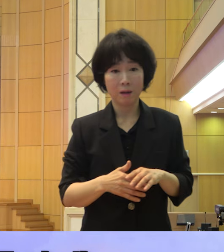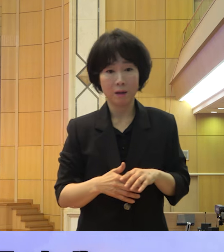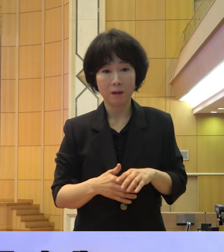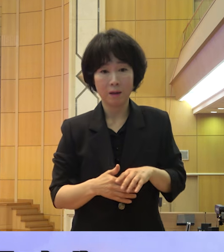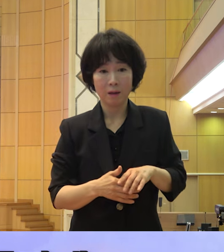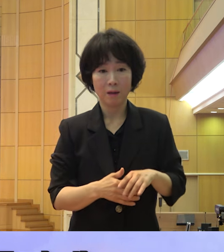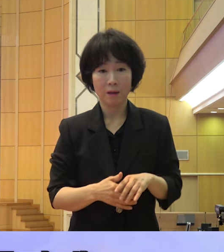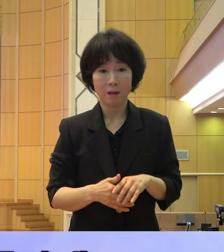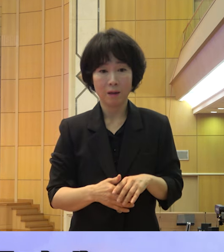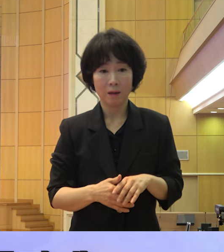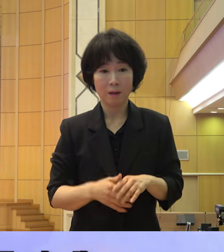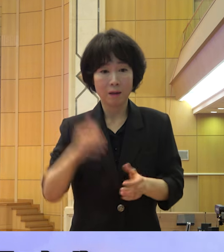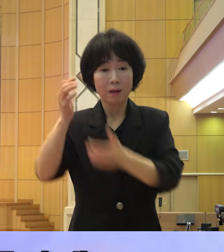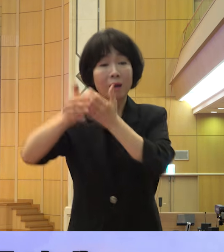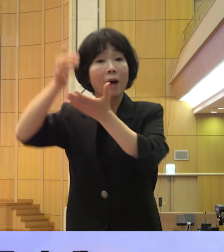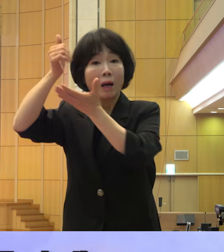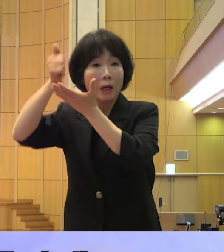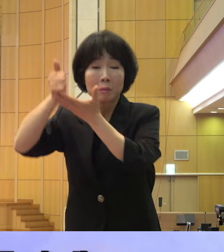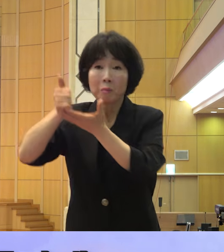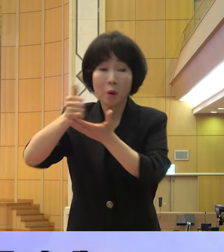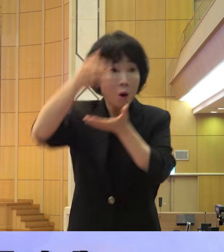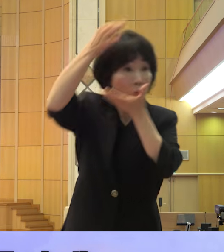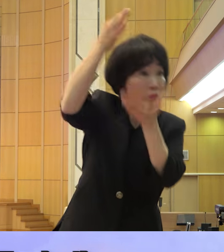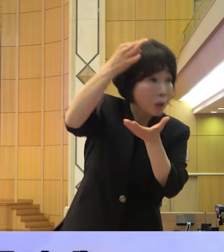이것도 보장되나요? 다 됩니다.